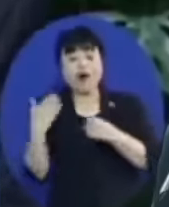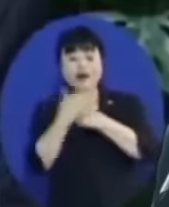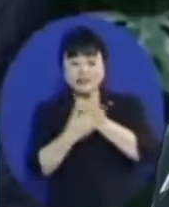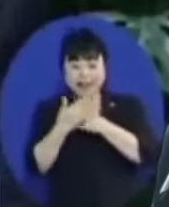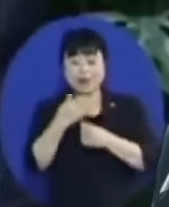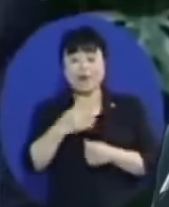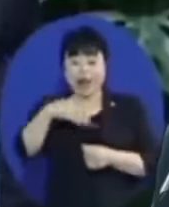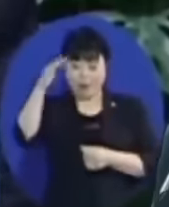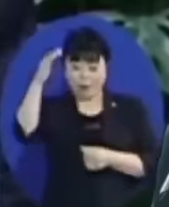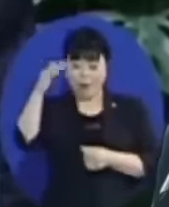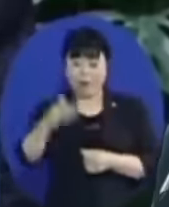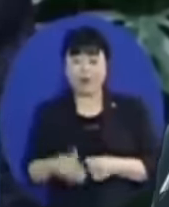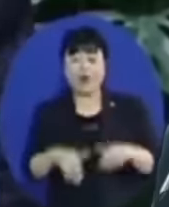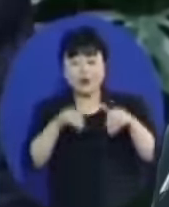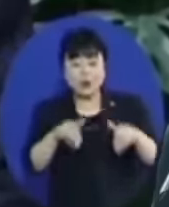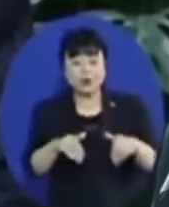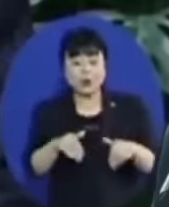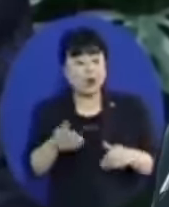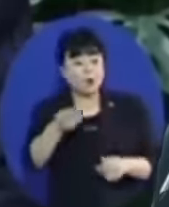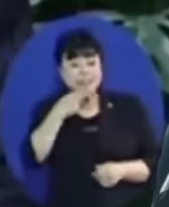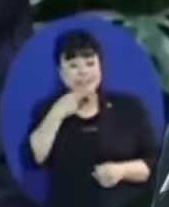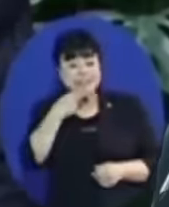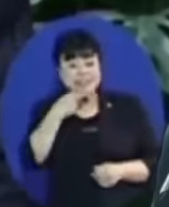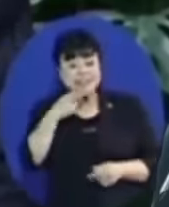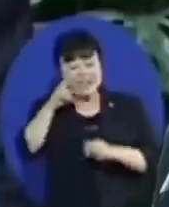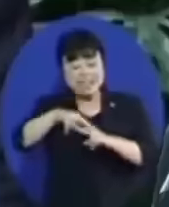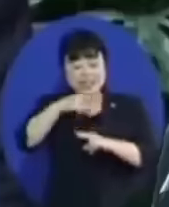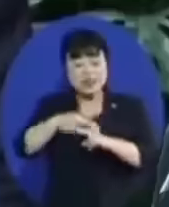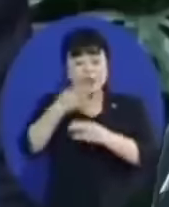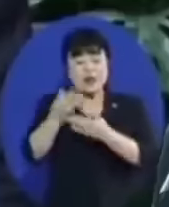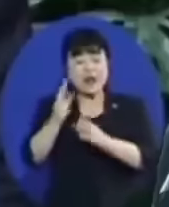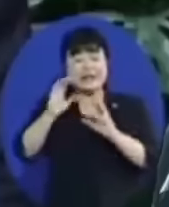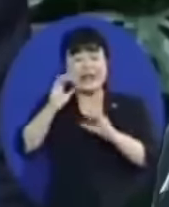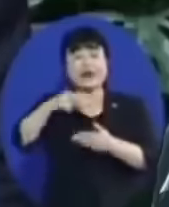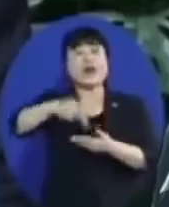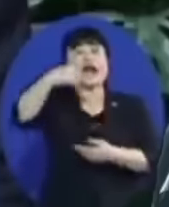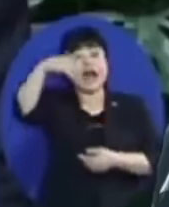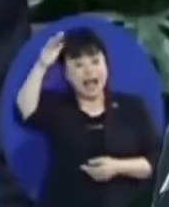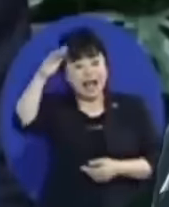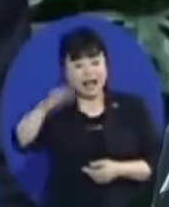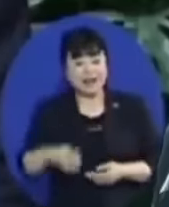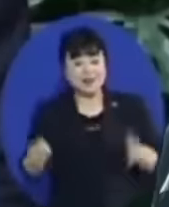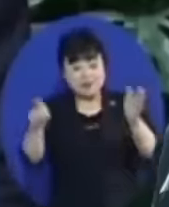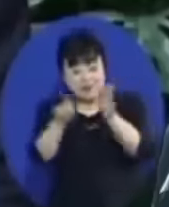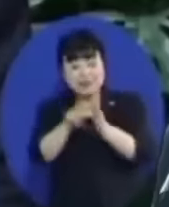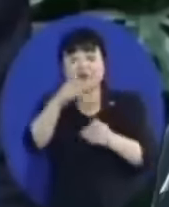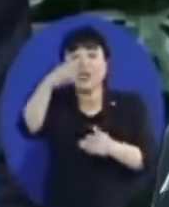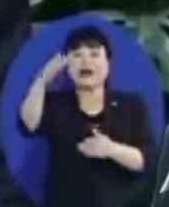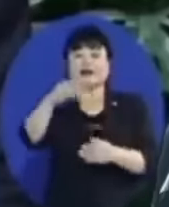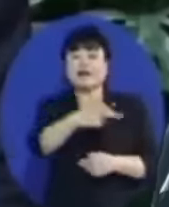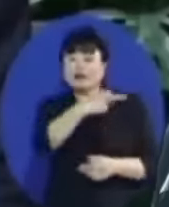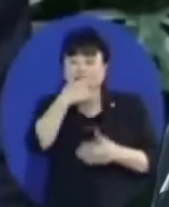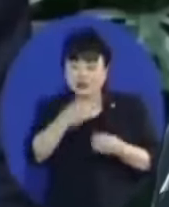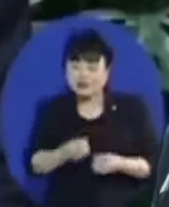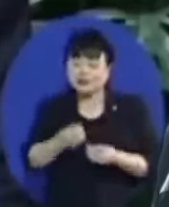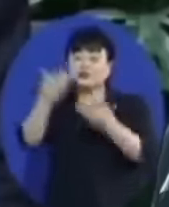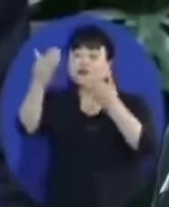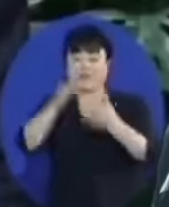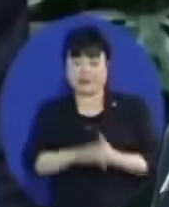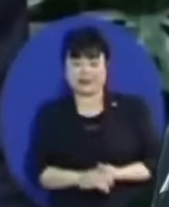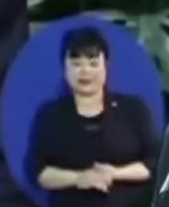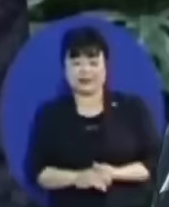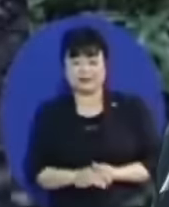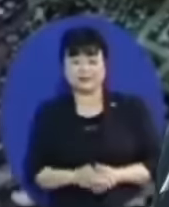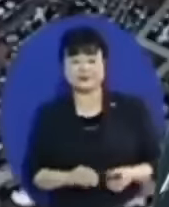가고 노동의 대가로 가지 않고 선물로 천국에 간다는 것, 오직 믿음으로 간다는 것 얼마나 큰 축복인 것입니까?